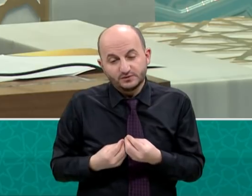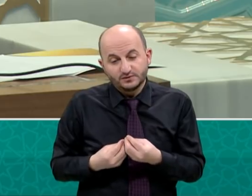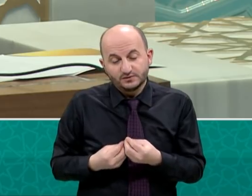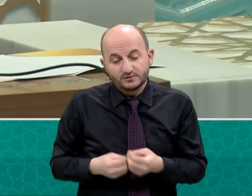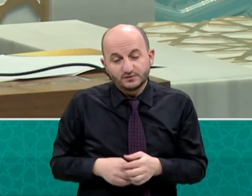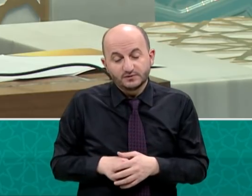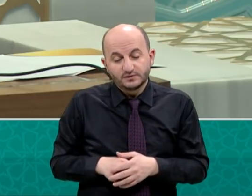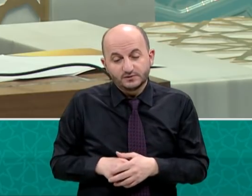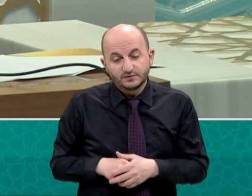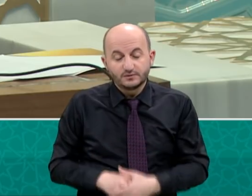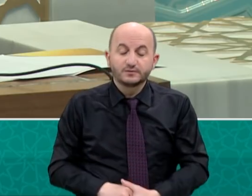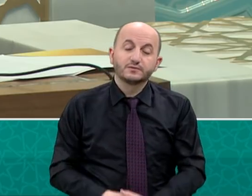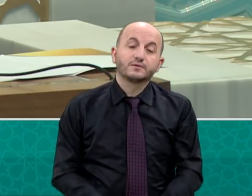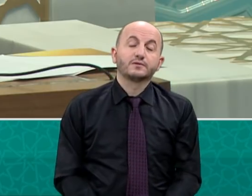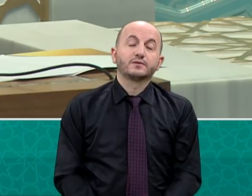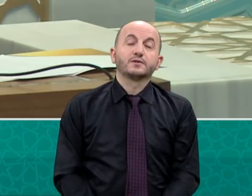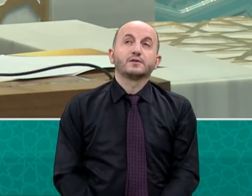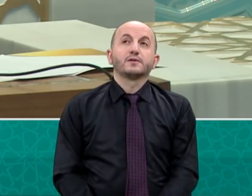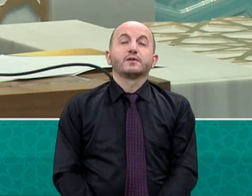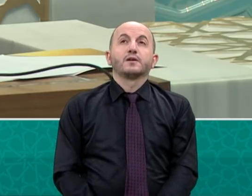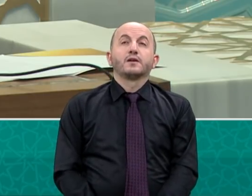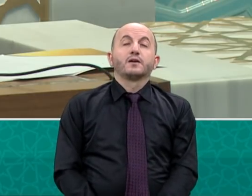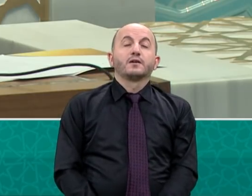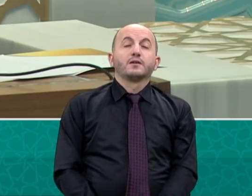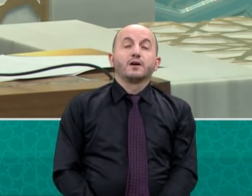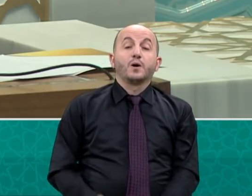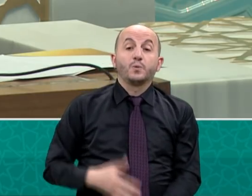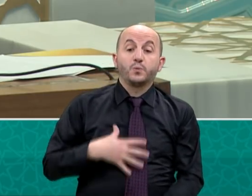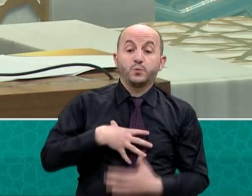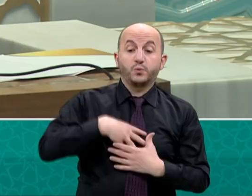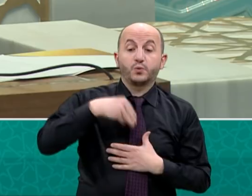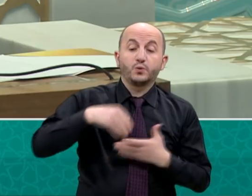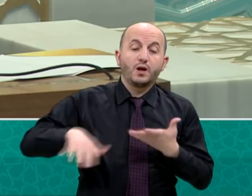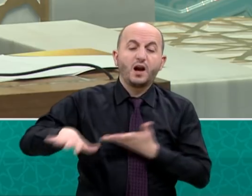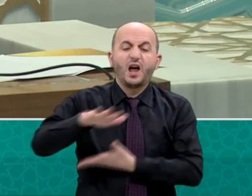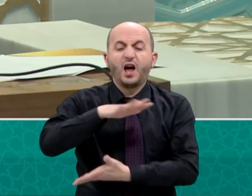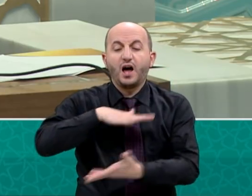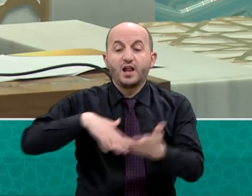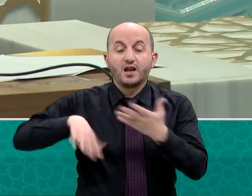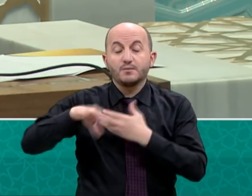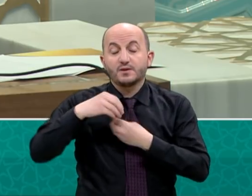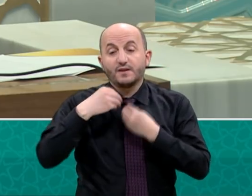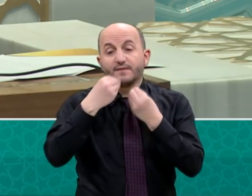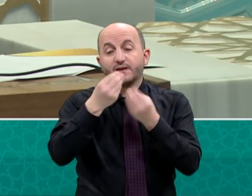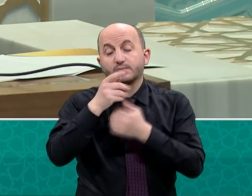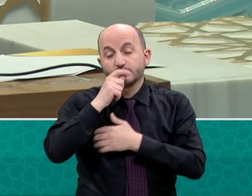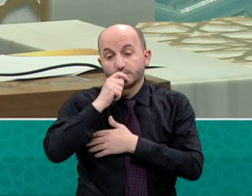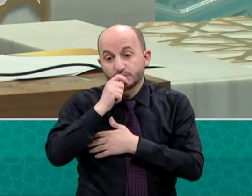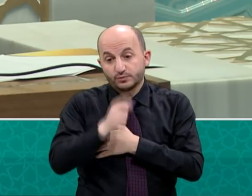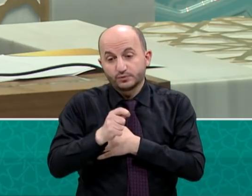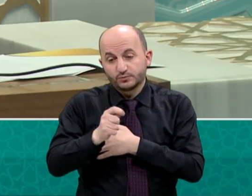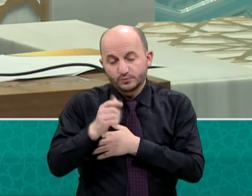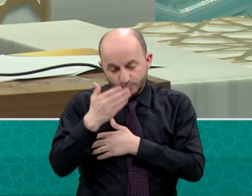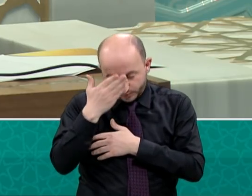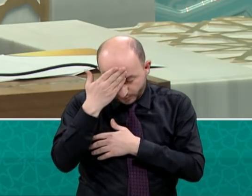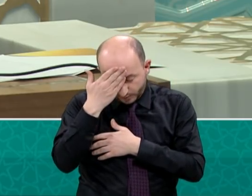elest bezmi diye bildiğimiz ruhlar aleminde vermiş olduğumuz o kulluk sözümüz ve